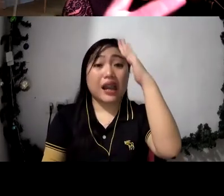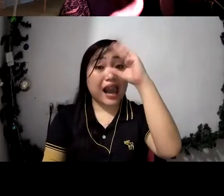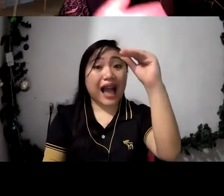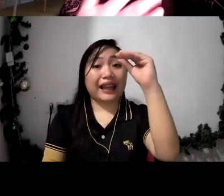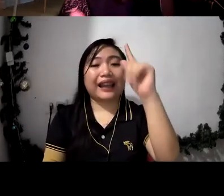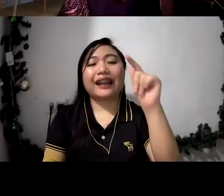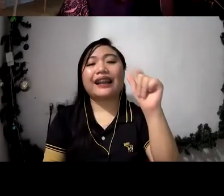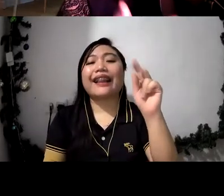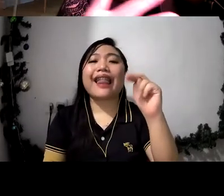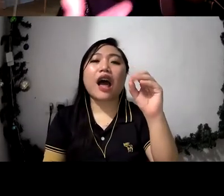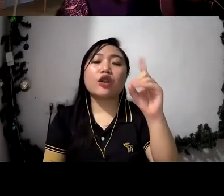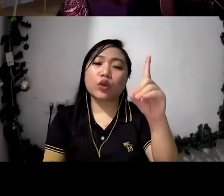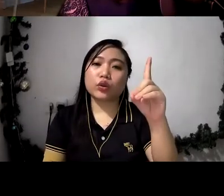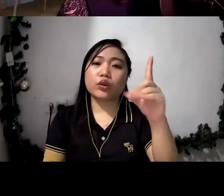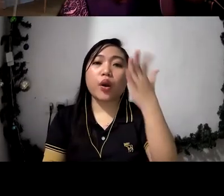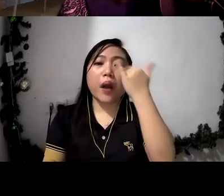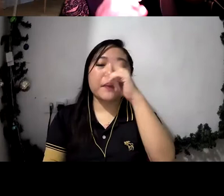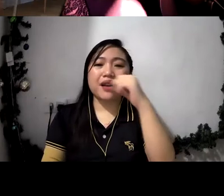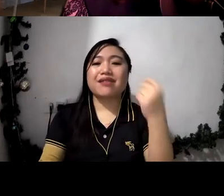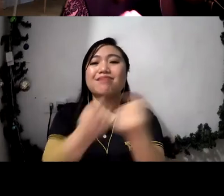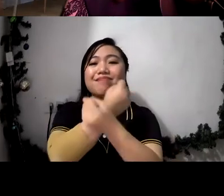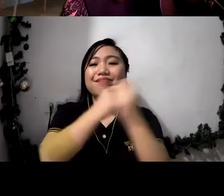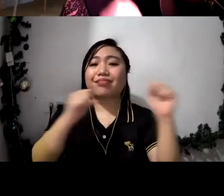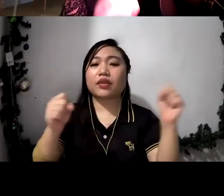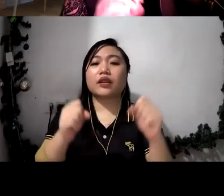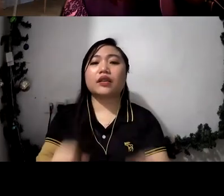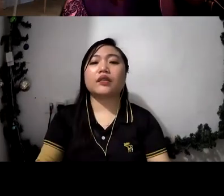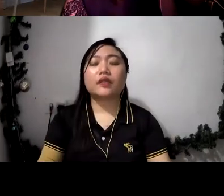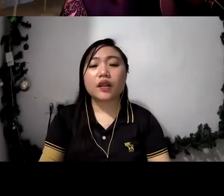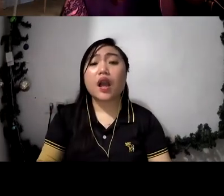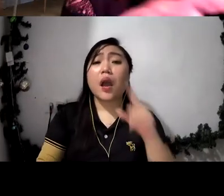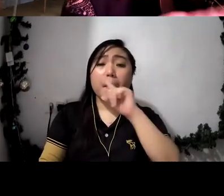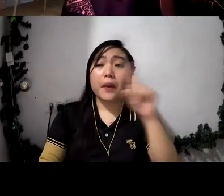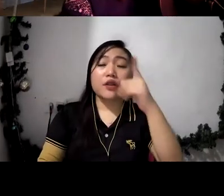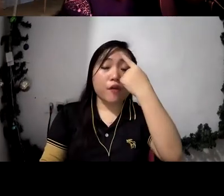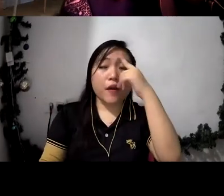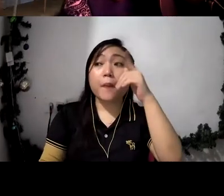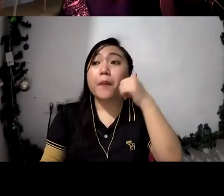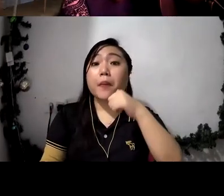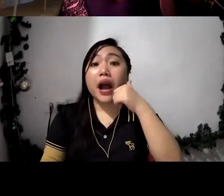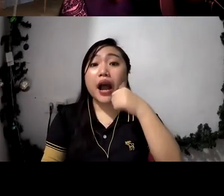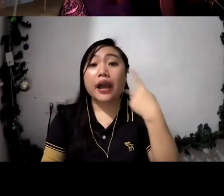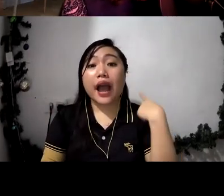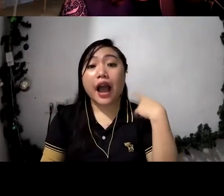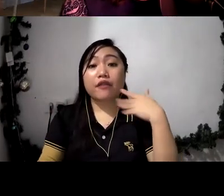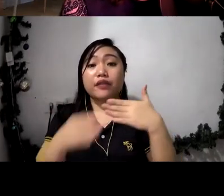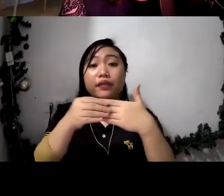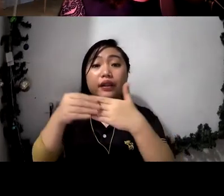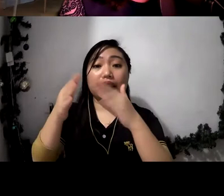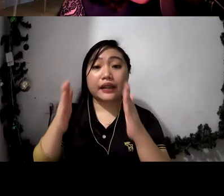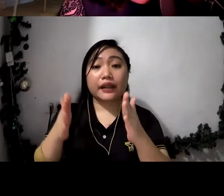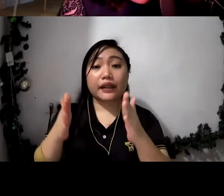lalaki. At ito yung nangangasiwa sa security, no? Meron naman sa mga babae, no, yung mga purok leader, kadaraniwan, mga babae yan,